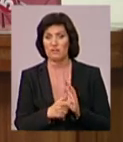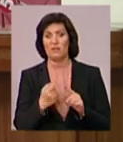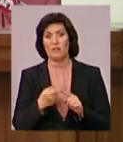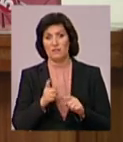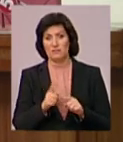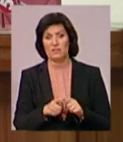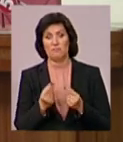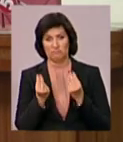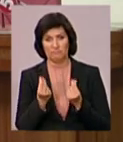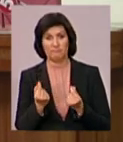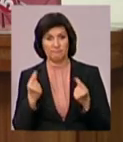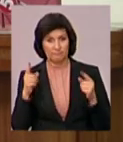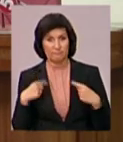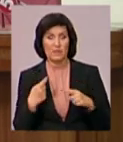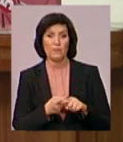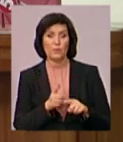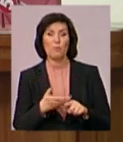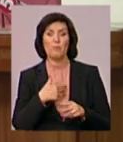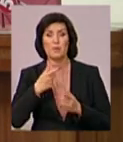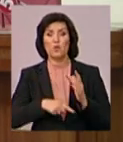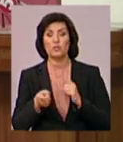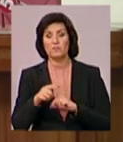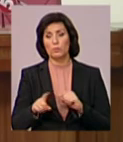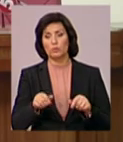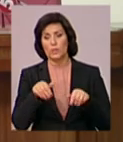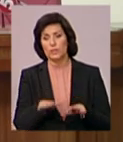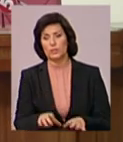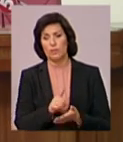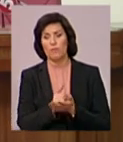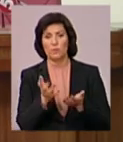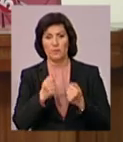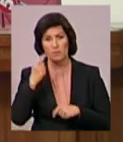певні немалі кошти, тому ми переконані в тому, що рішення повинно прийматися виважено.